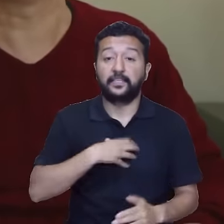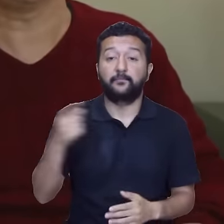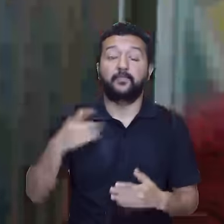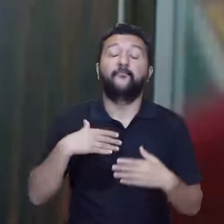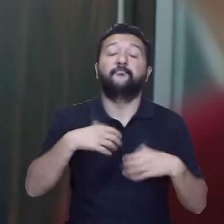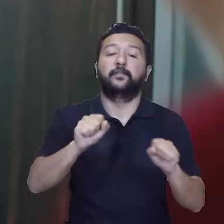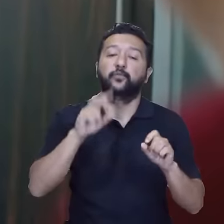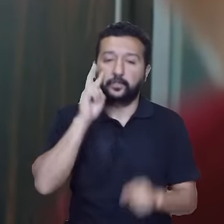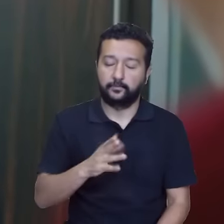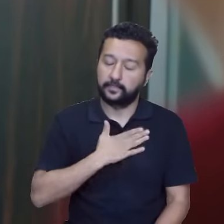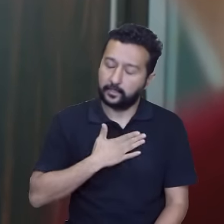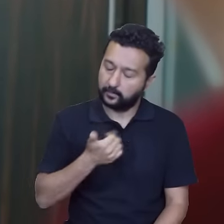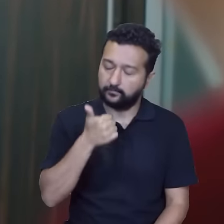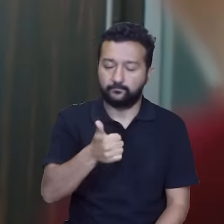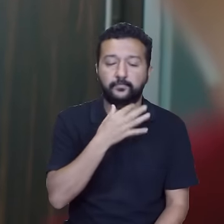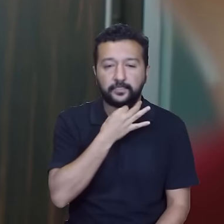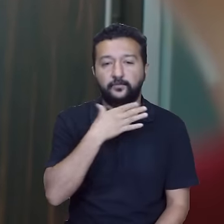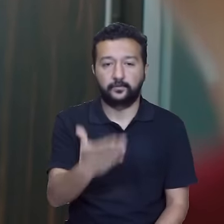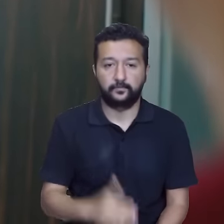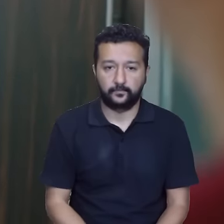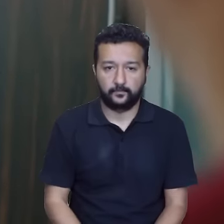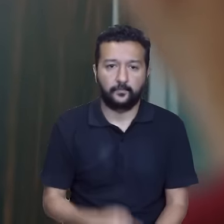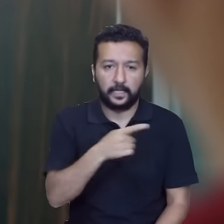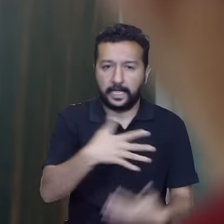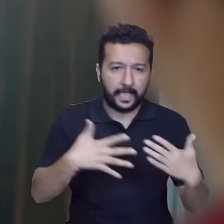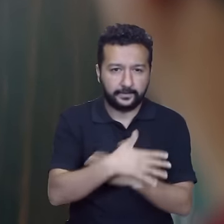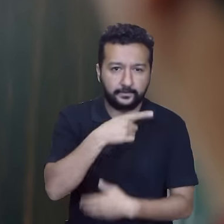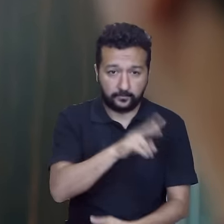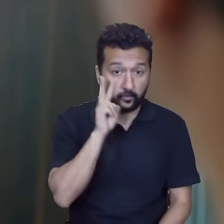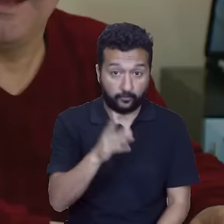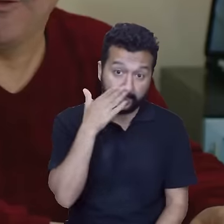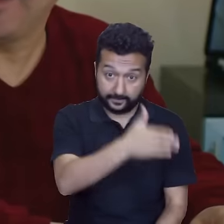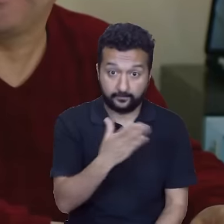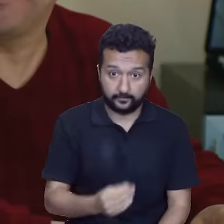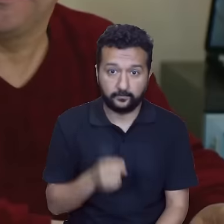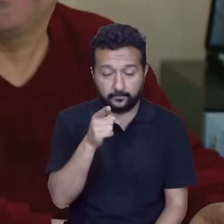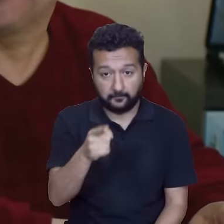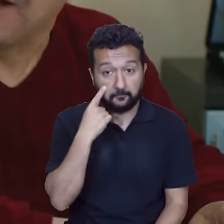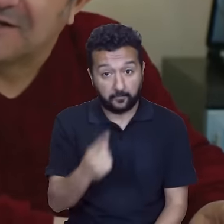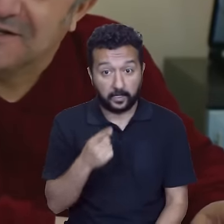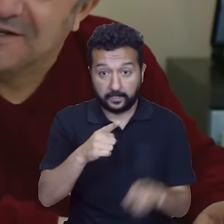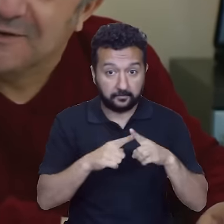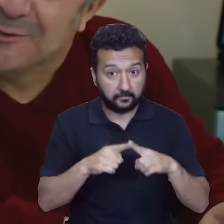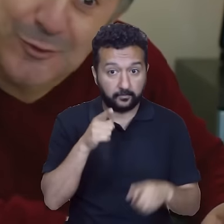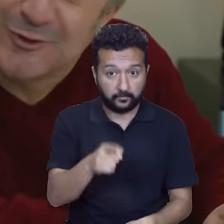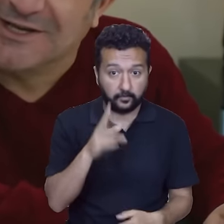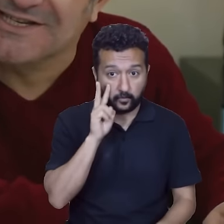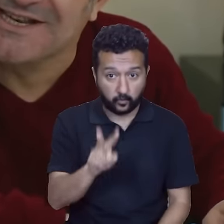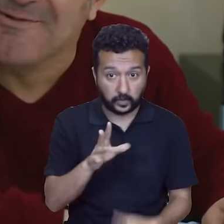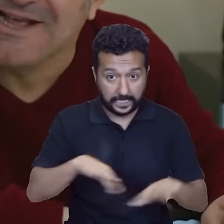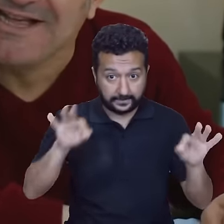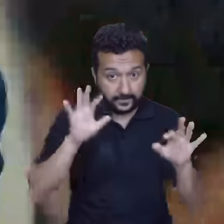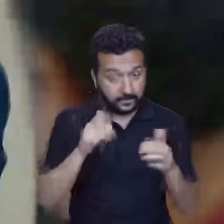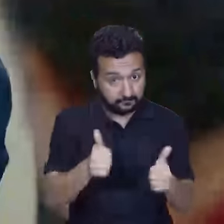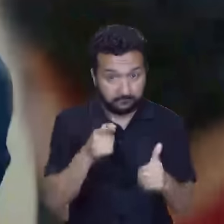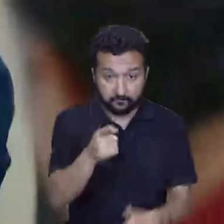çekilecek adam değildi ha. Eyvallah abi, çok sağ ol. Teşekkür ederim. Akşam görmeye gider miyiz? Vay, Tarık, görücüye